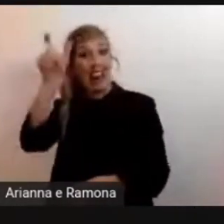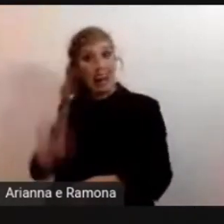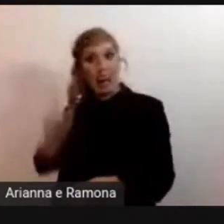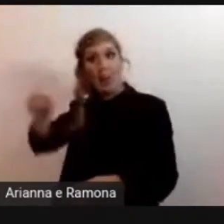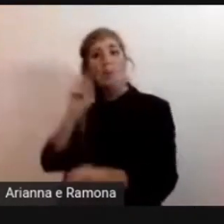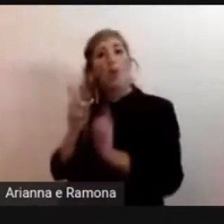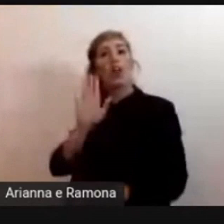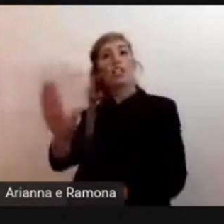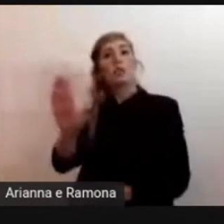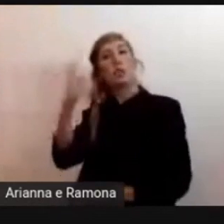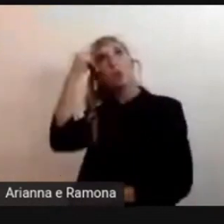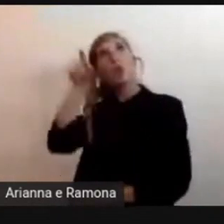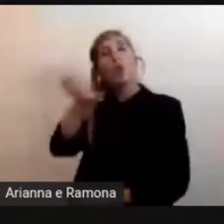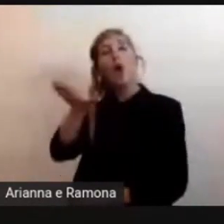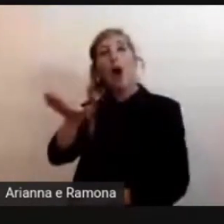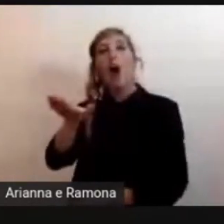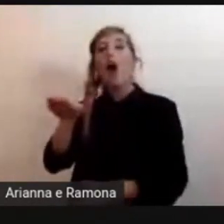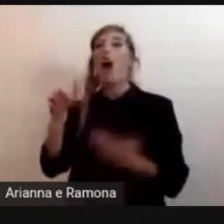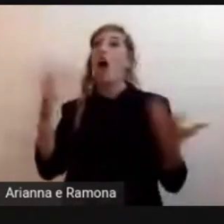giusta